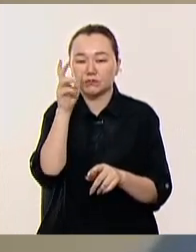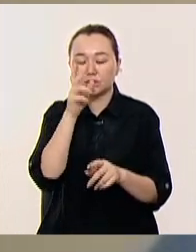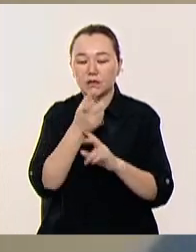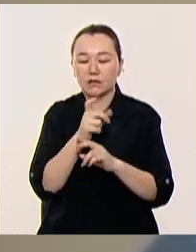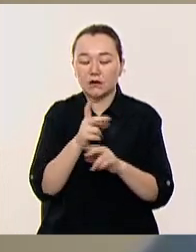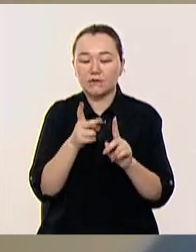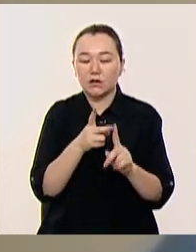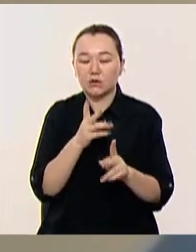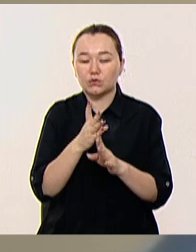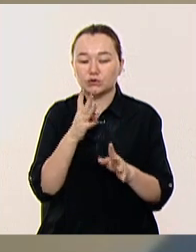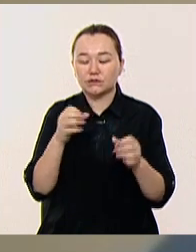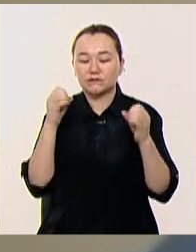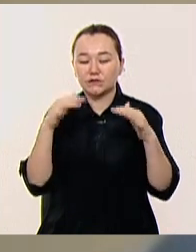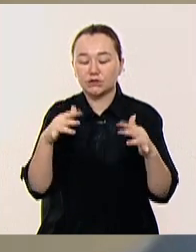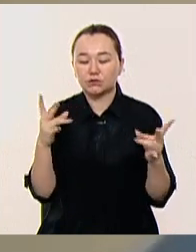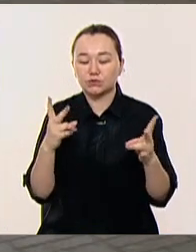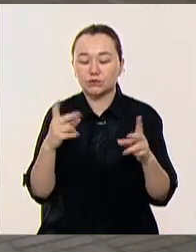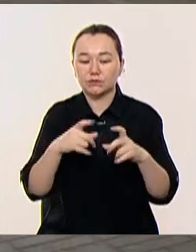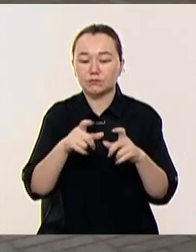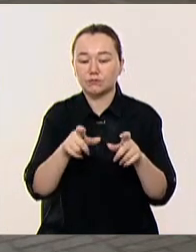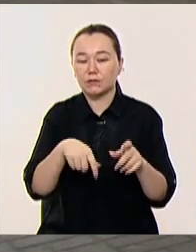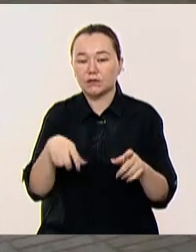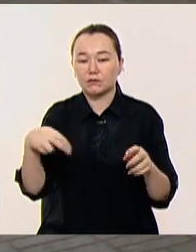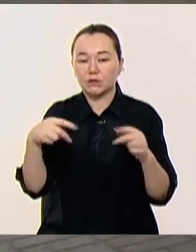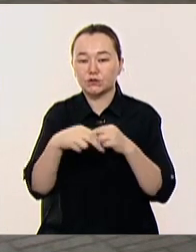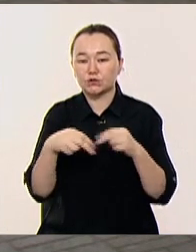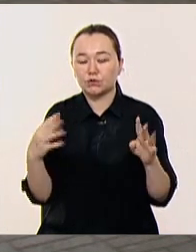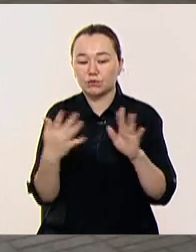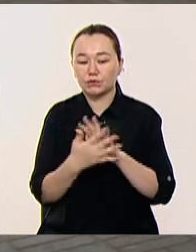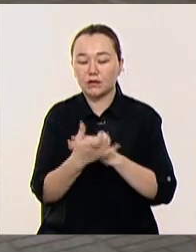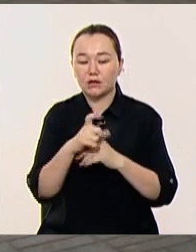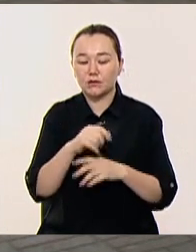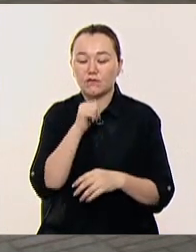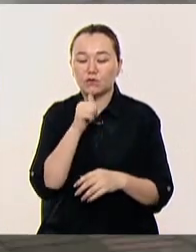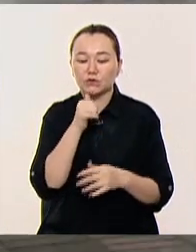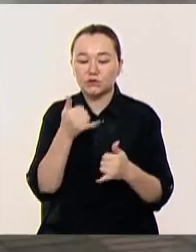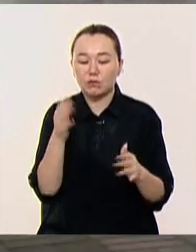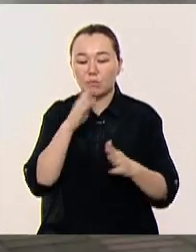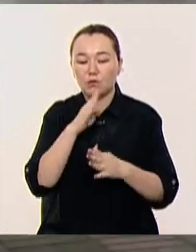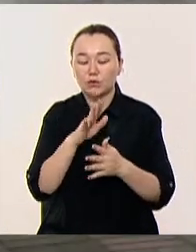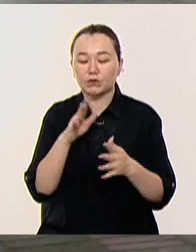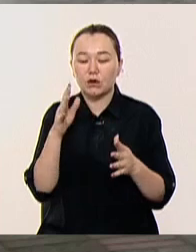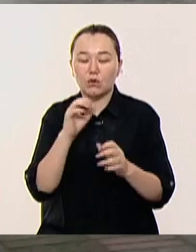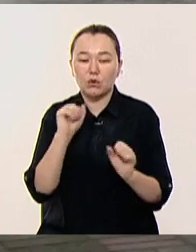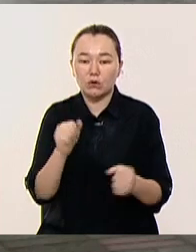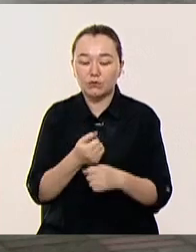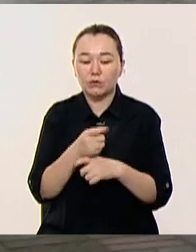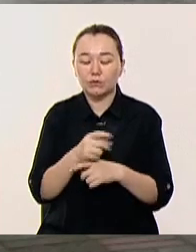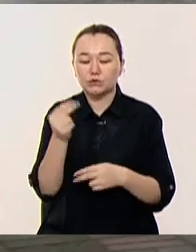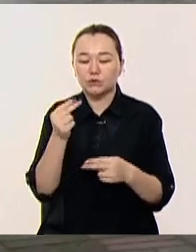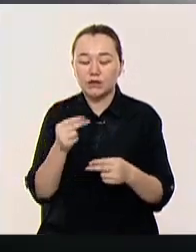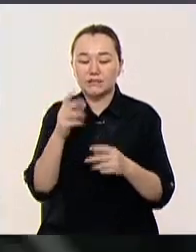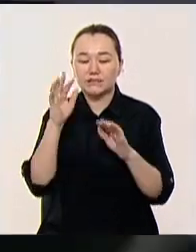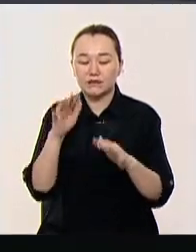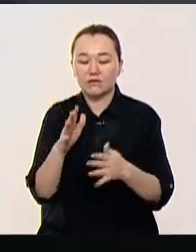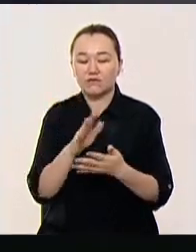Вторая очередь – это все-таки осветить эти пешеходы. Сегодня в Костанае непогода. И макеты с изображением школьников из-за снега